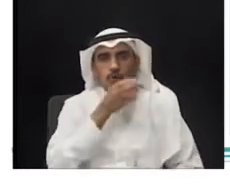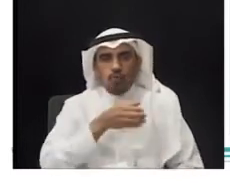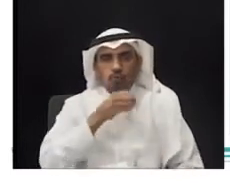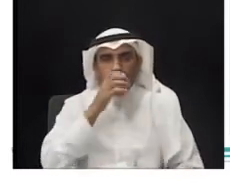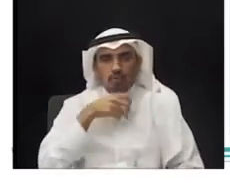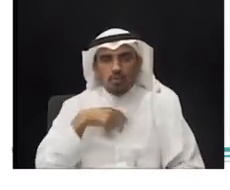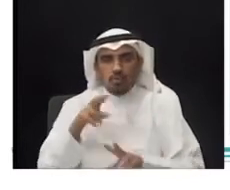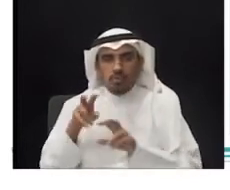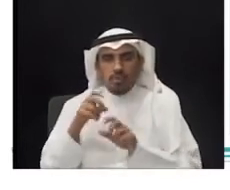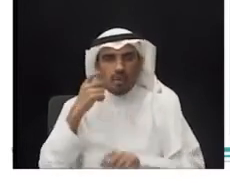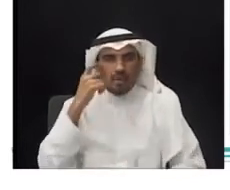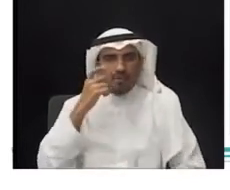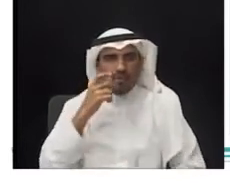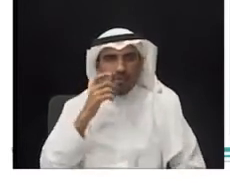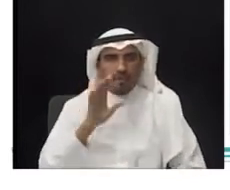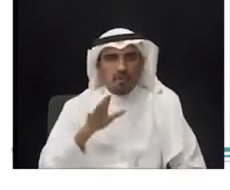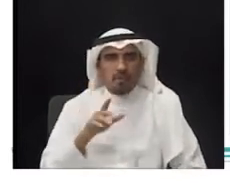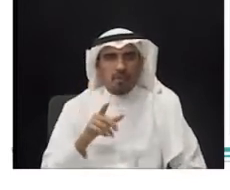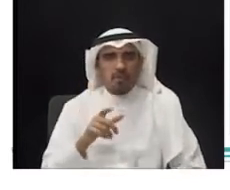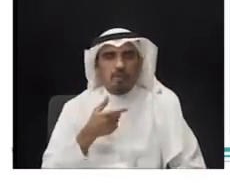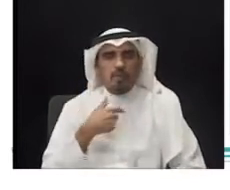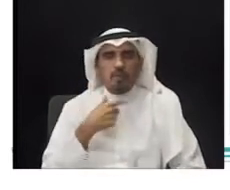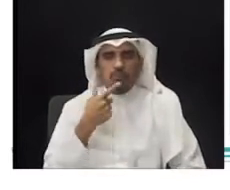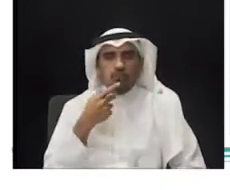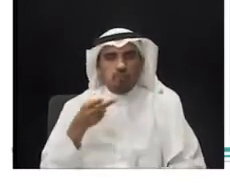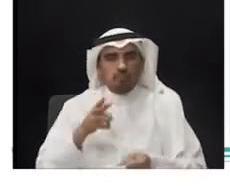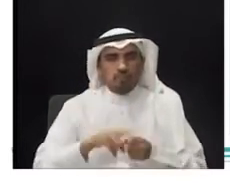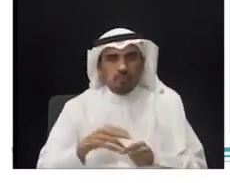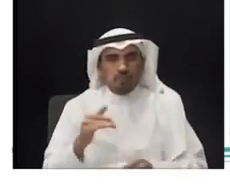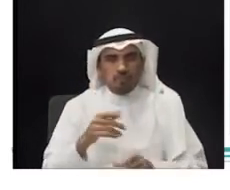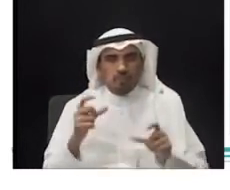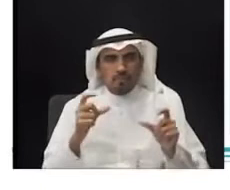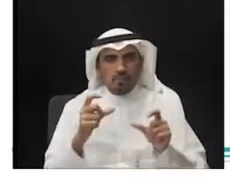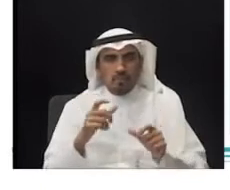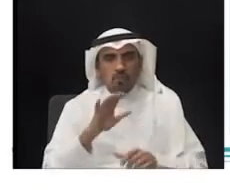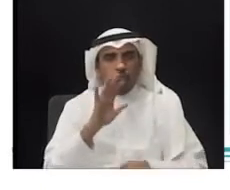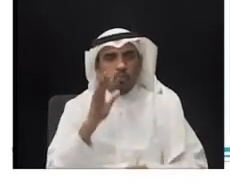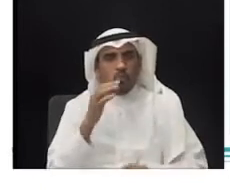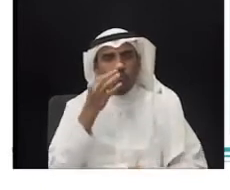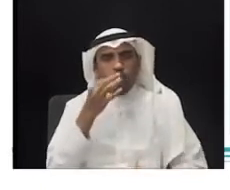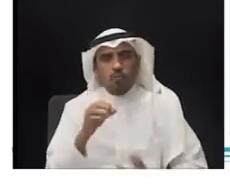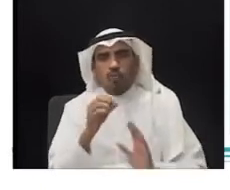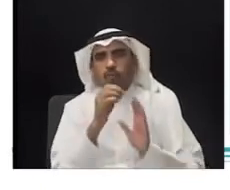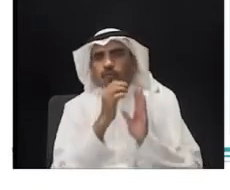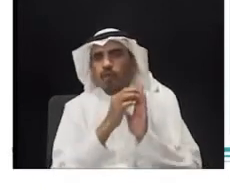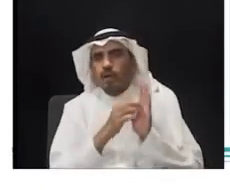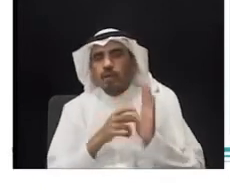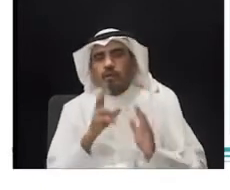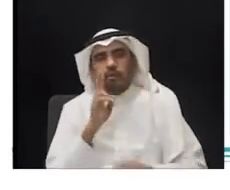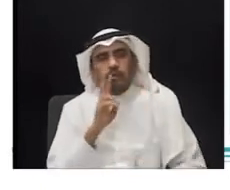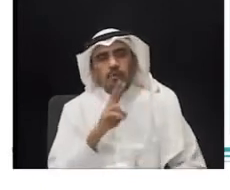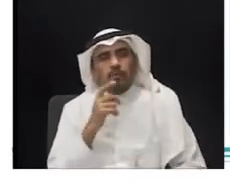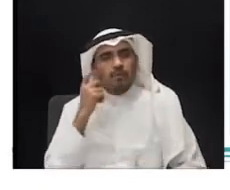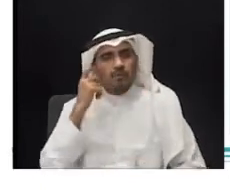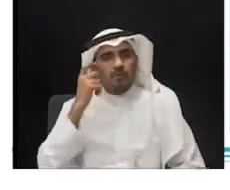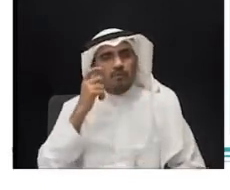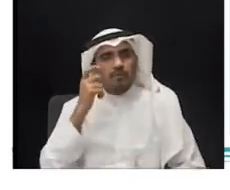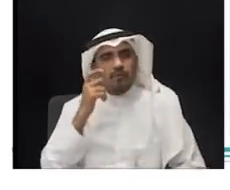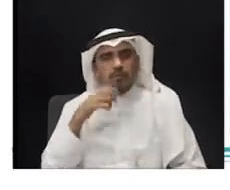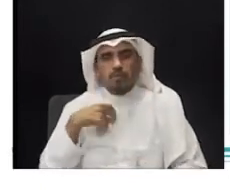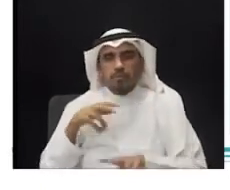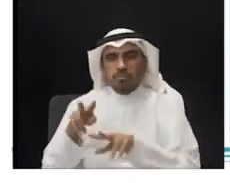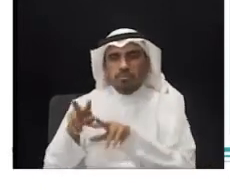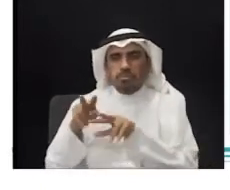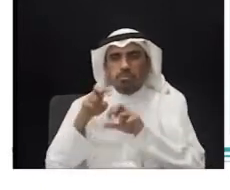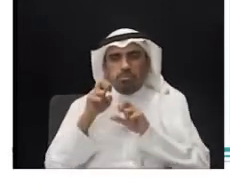وهو ماء الشرب، نستخلص من الأفكار التي وردت في النص. أريدكم أن تعودوا إلى النص، وفي كل فقرة ستجدون